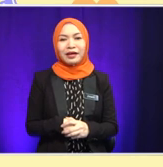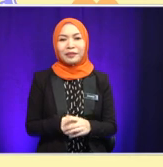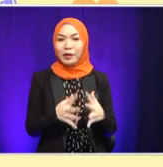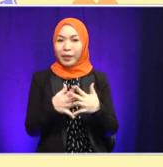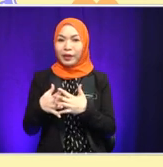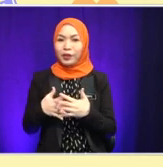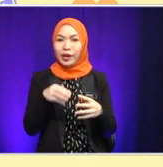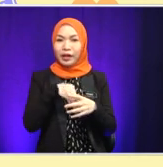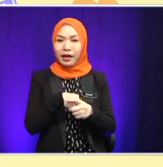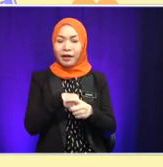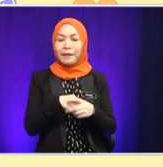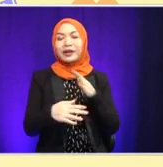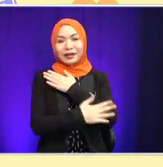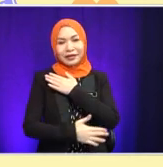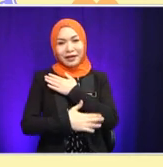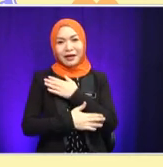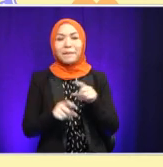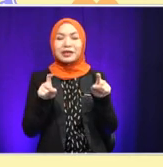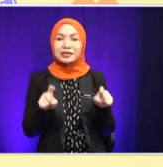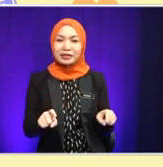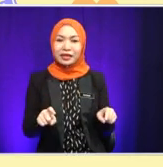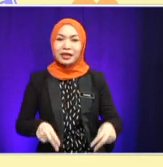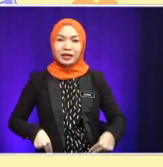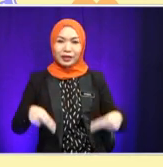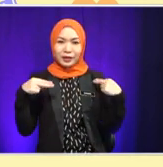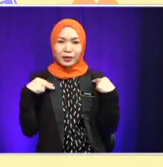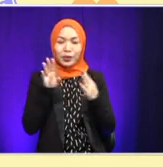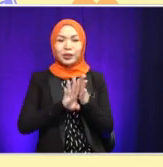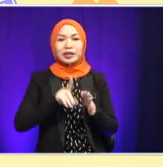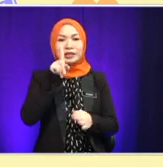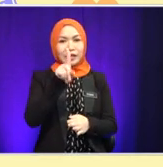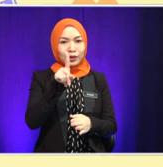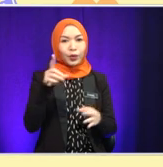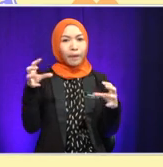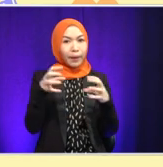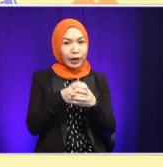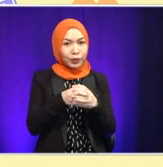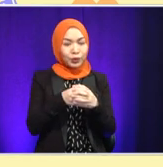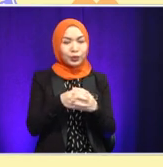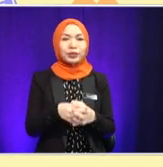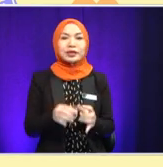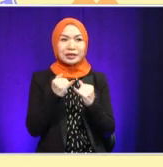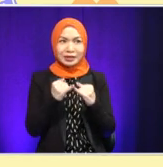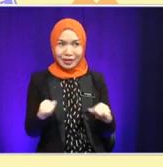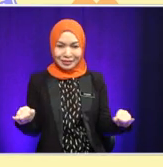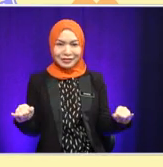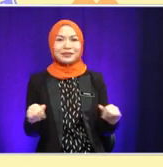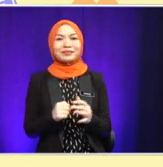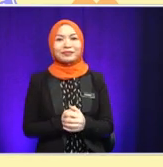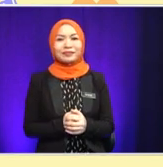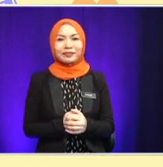kaum yang mana Kita perlu hidup Bersatu padu ee secara Harmoni dan EE Sejahtera ya oke seterusnya